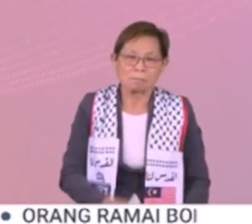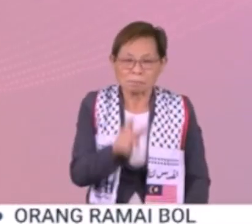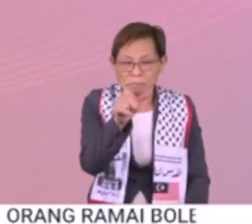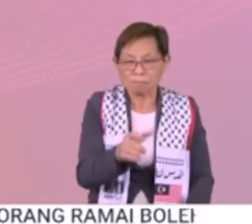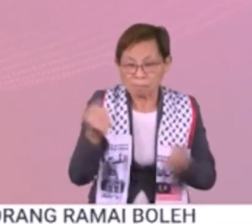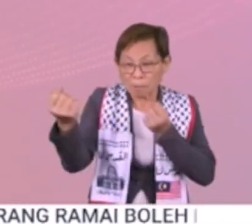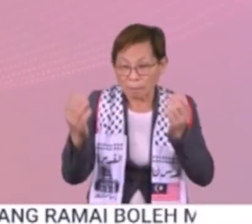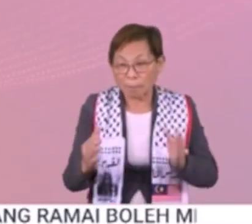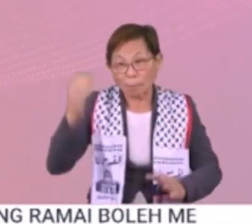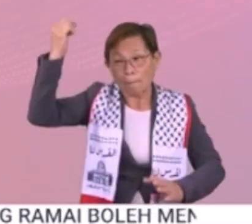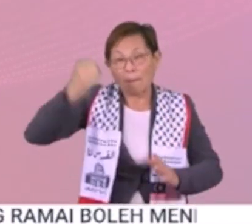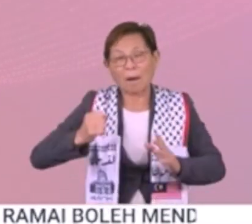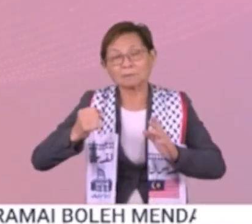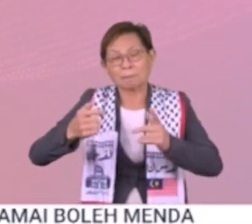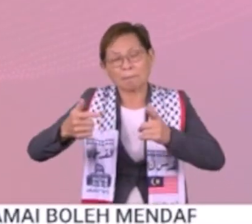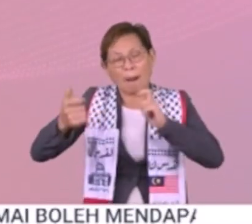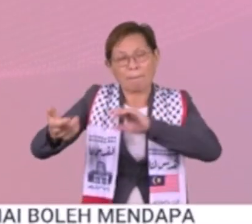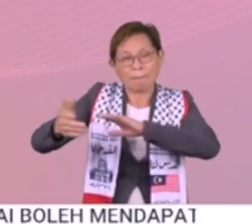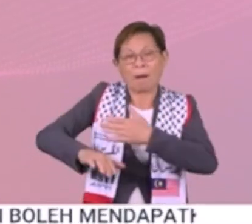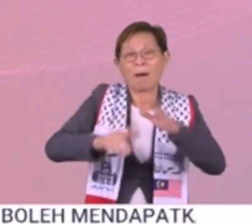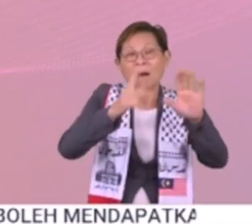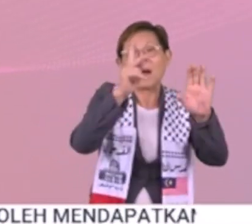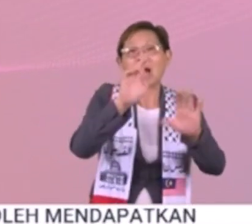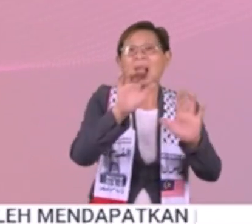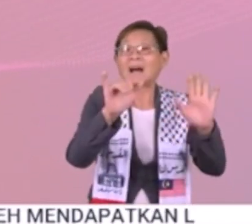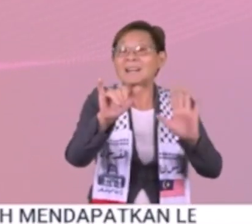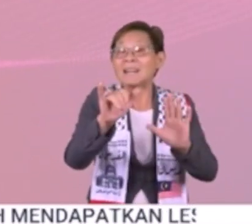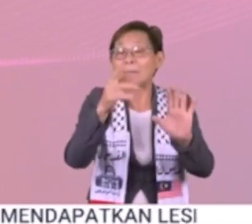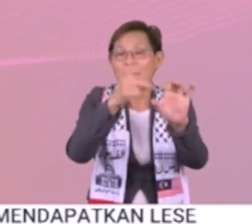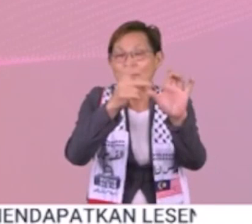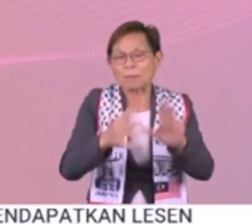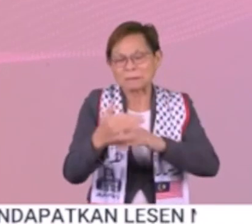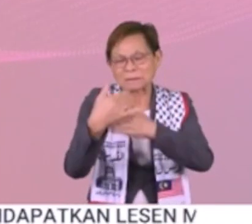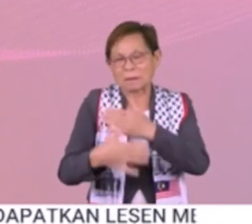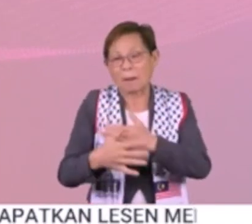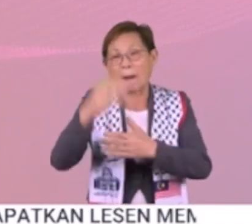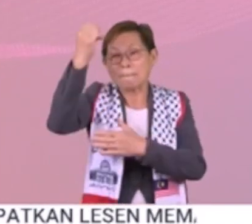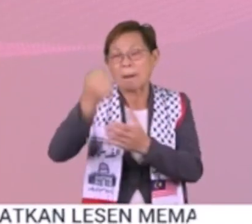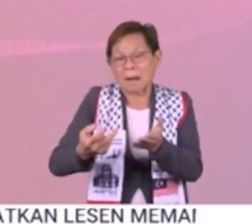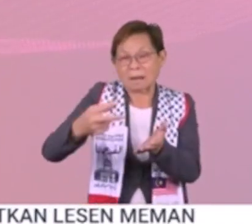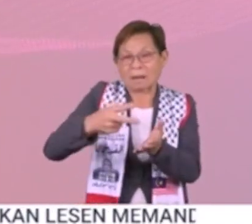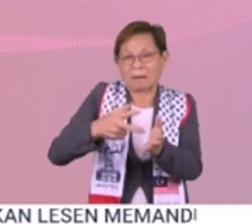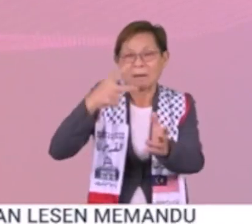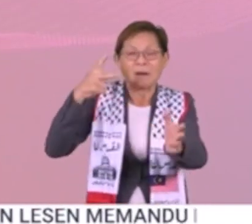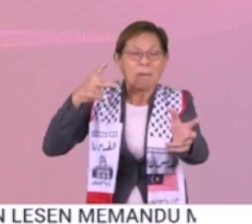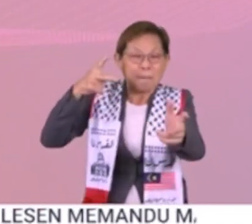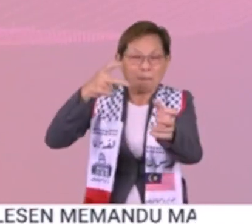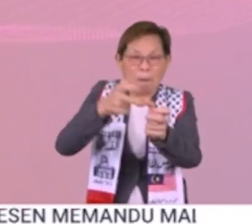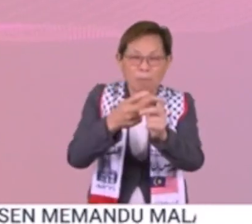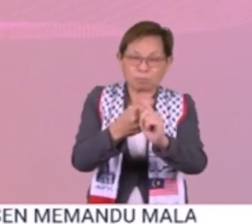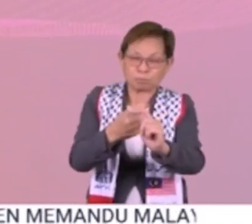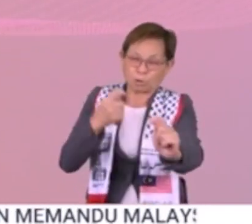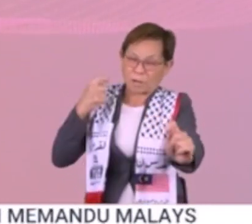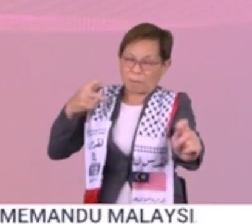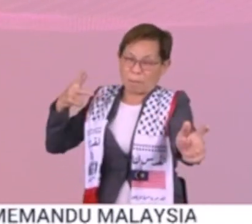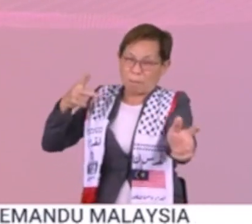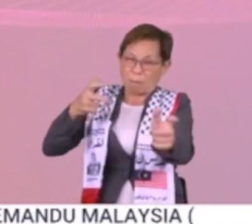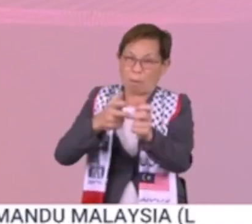seorang pemandu bas pres maut manakala enam penumpang cedera selepas bas dinaiki mereka merempuh sebuah trailer di kilometer